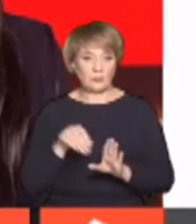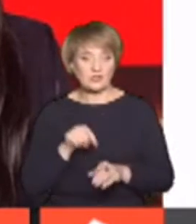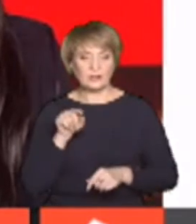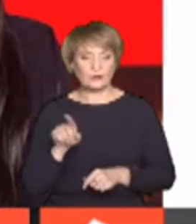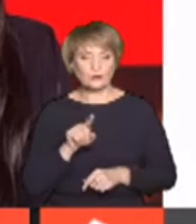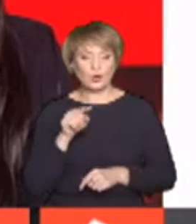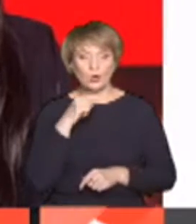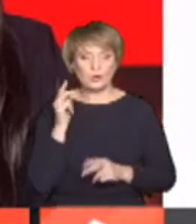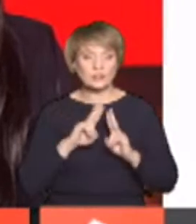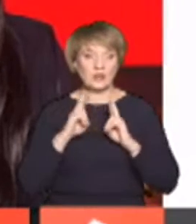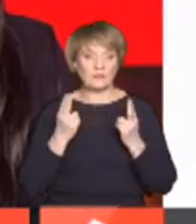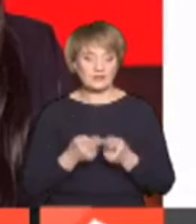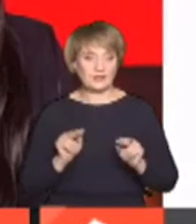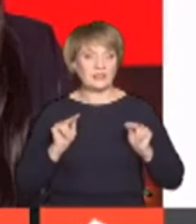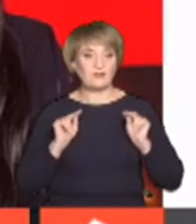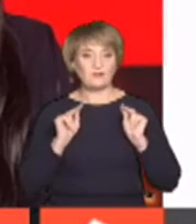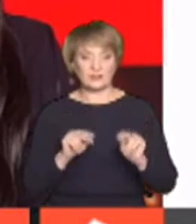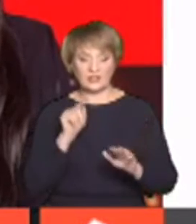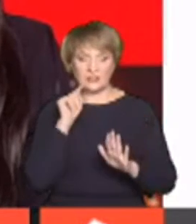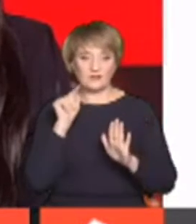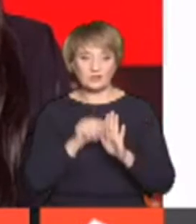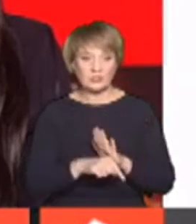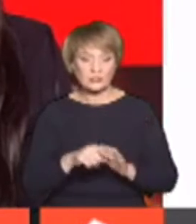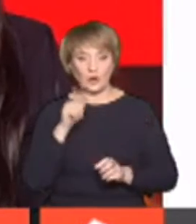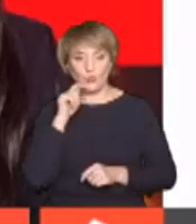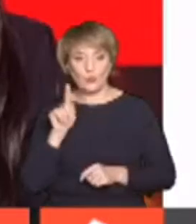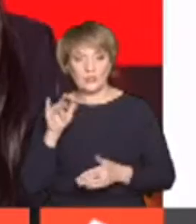що Російська Федерація відверто втручається і в Україну, і в